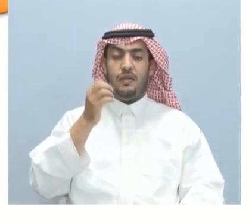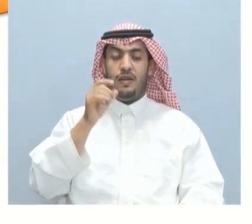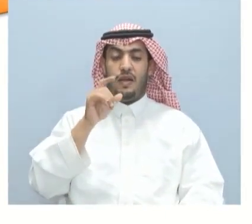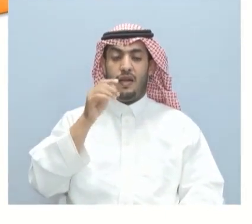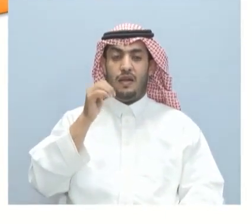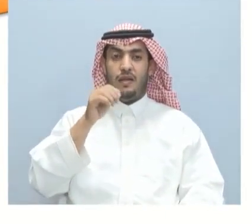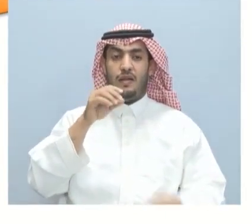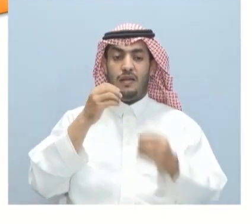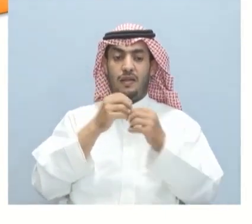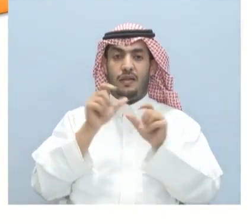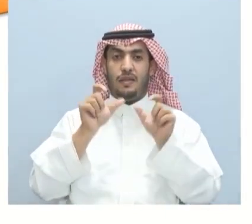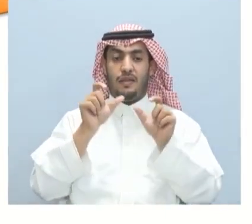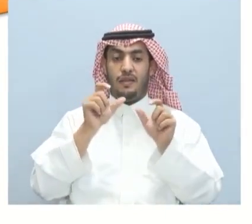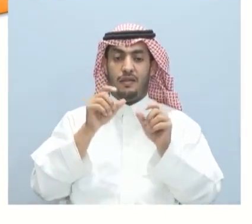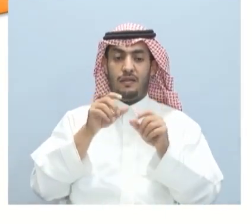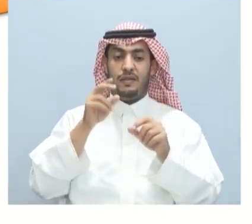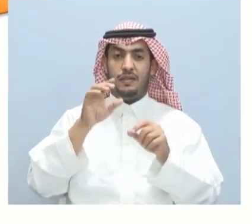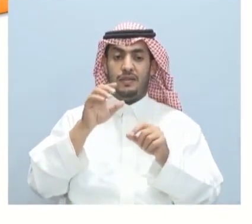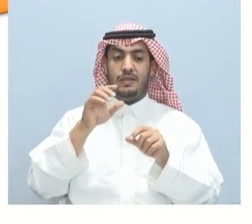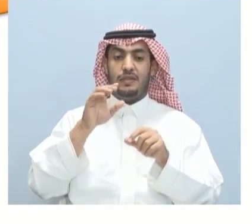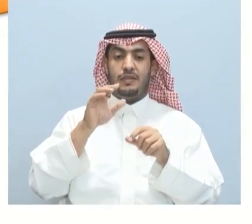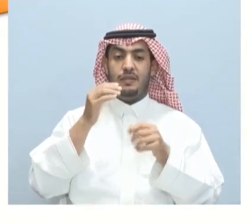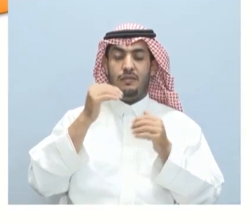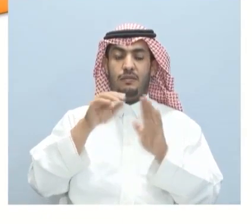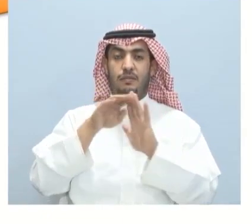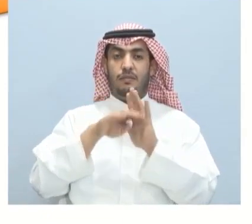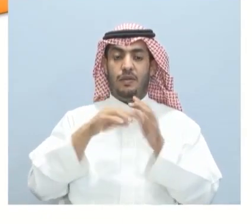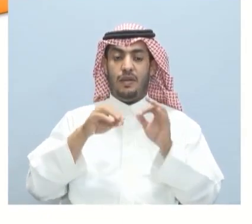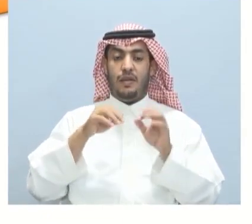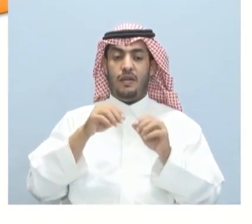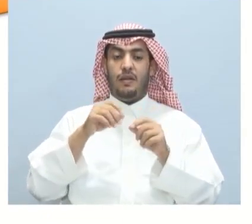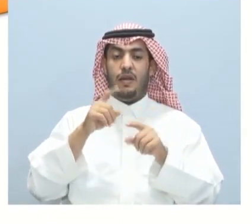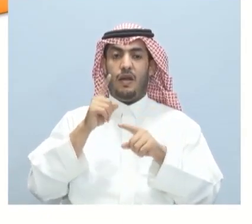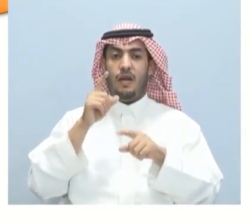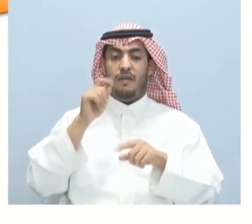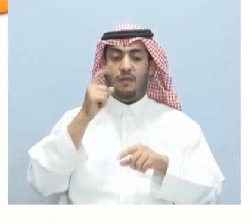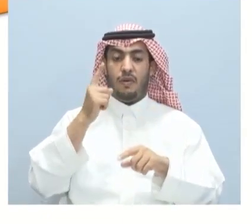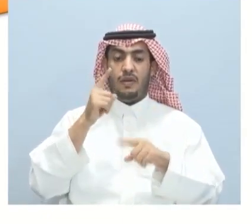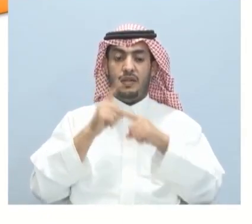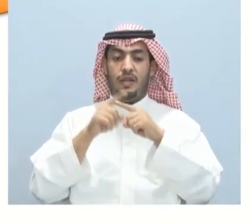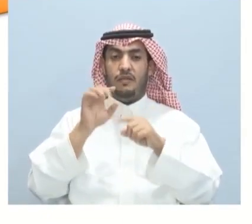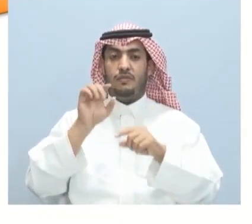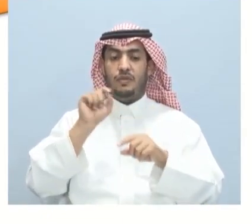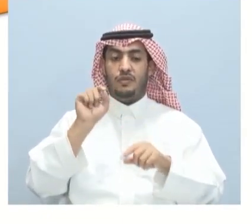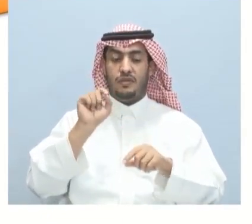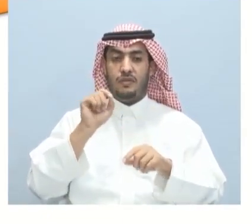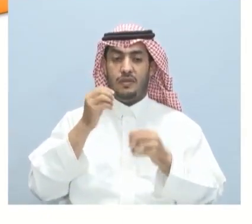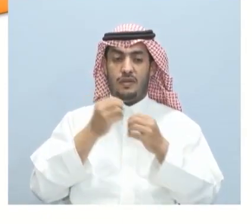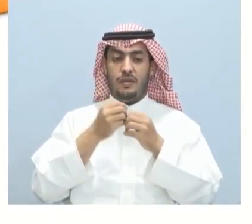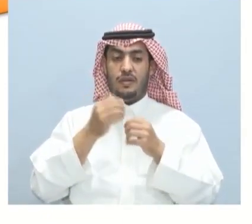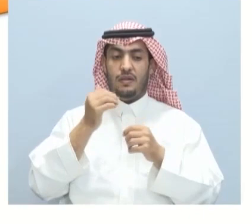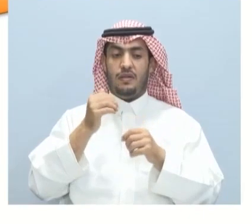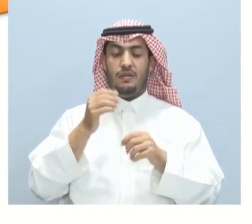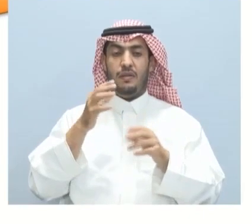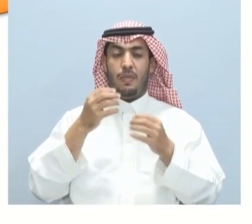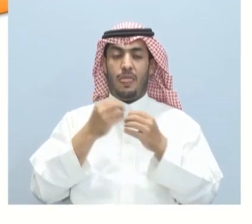اف تساوي صفر ما معنى سيجما اف تساوي صفر اي ان اف1 تساوي اف ت تساوي صفر وما معنى سيجما تاو تساوي